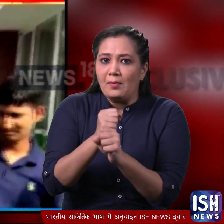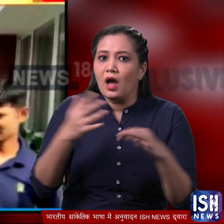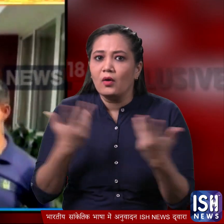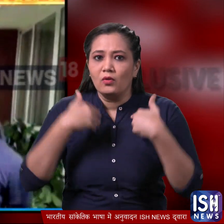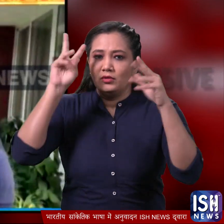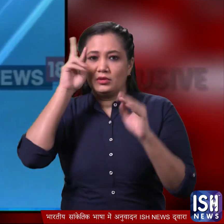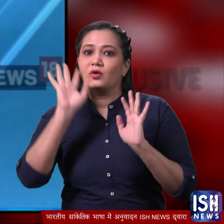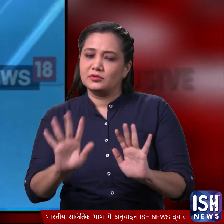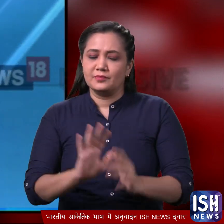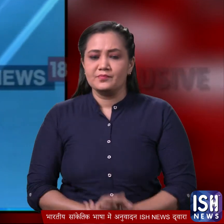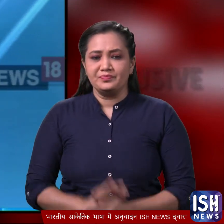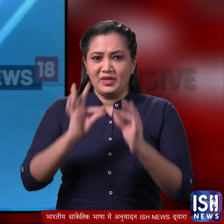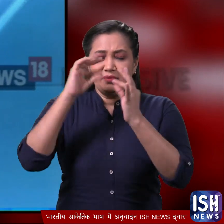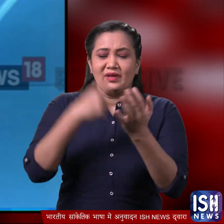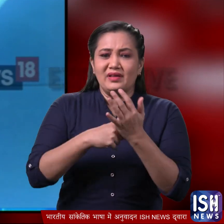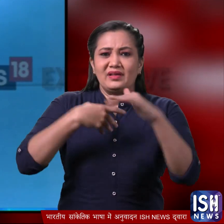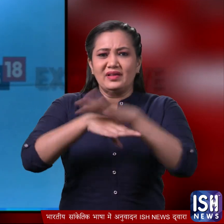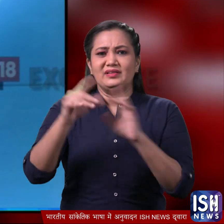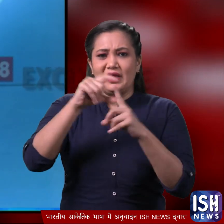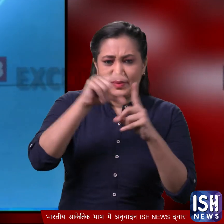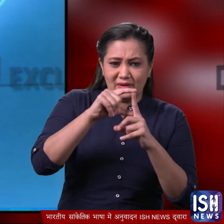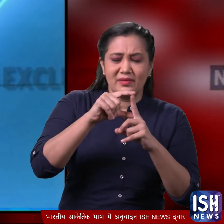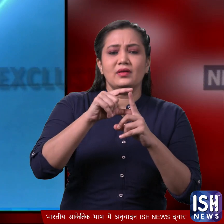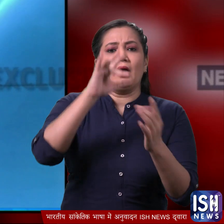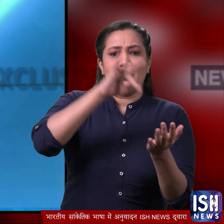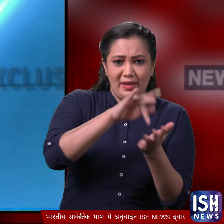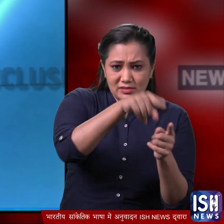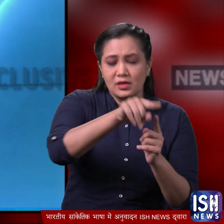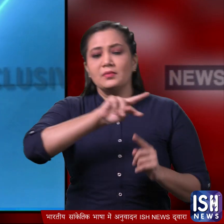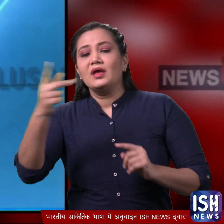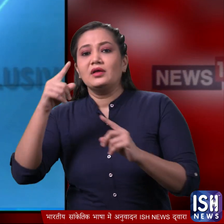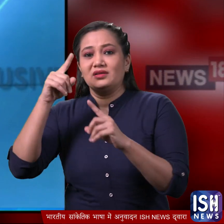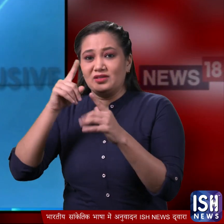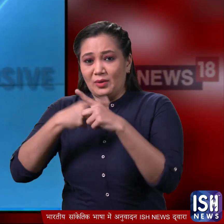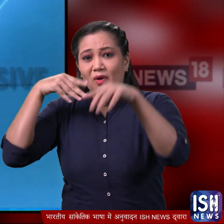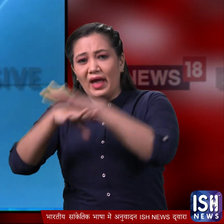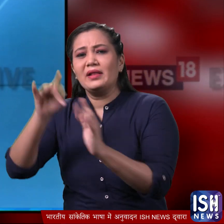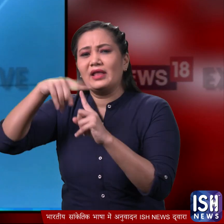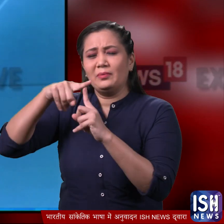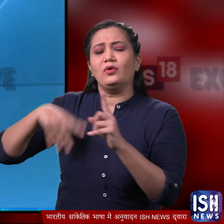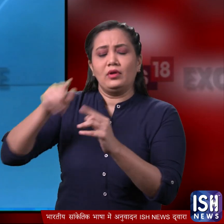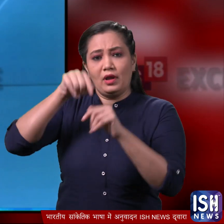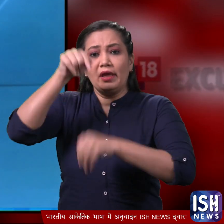होता दिखने लगा है। सौभाग्य की एक बात है कि बिहार में दरभंगा जिले की कुशेश्वर स्थान और जमुई जिले की तारापुर सीट पर